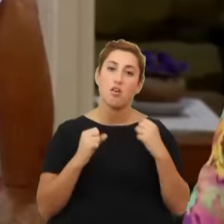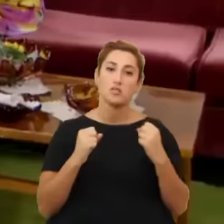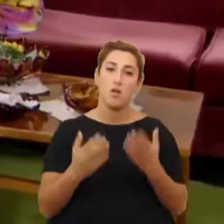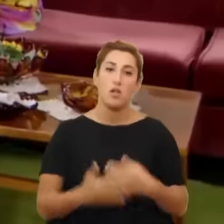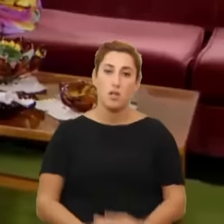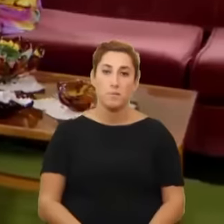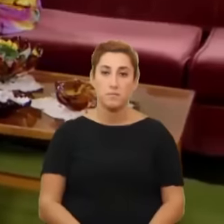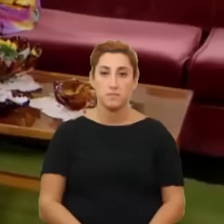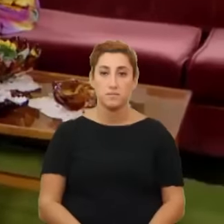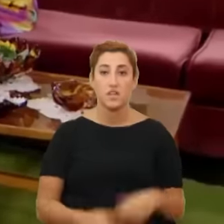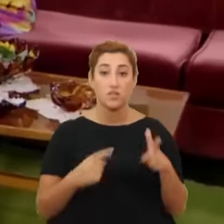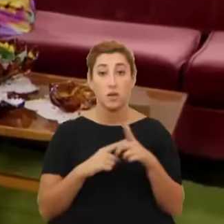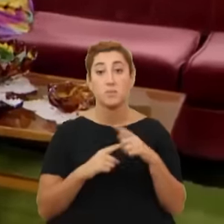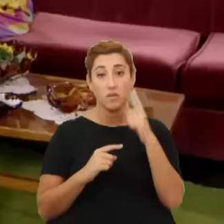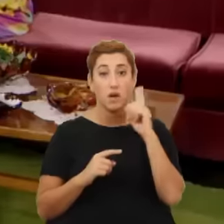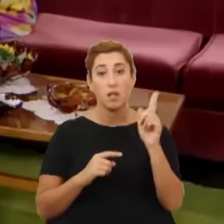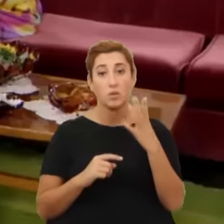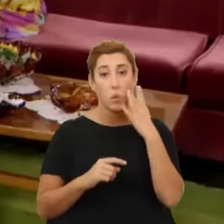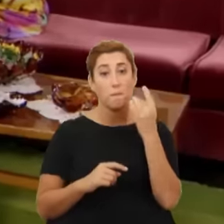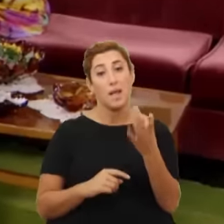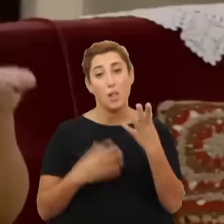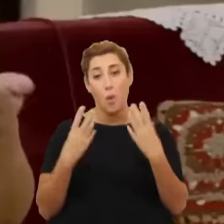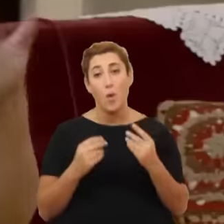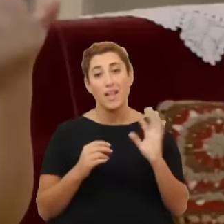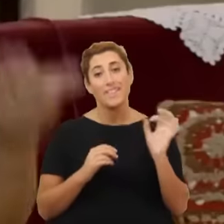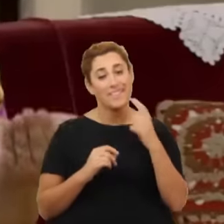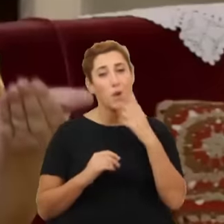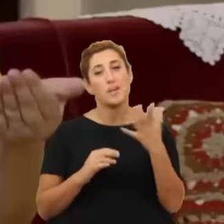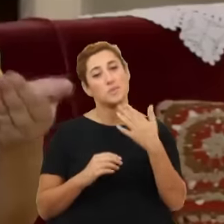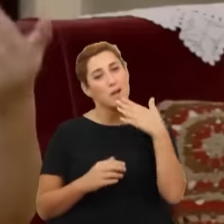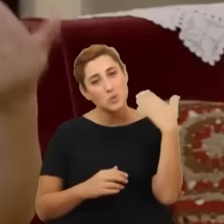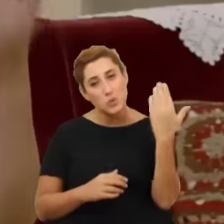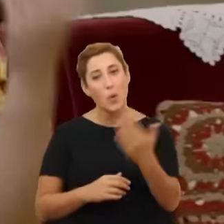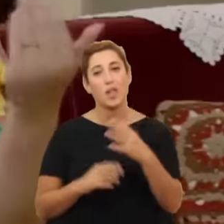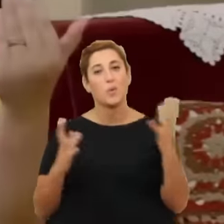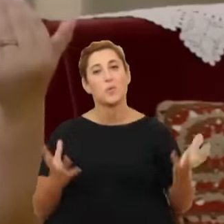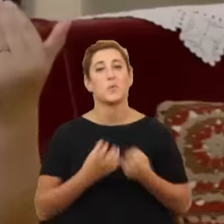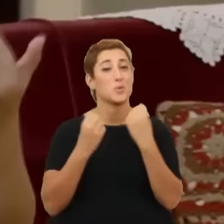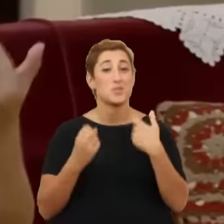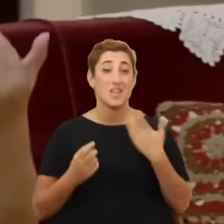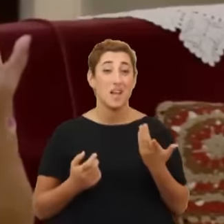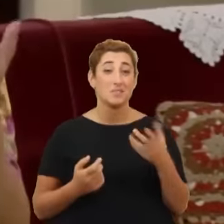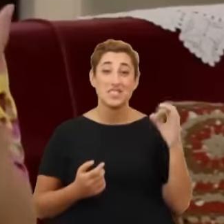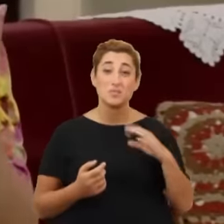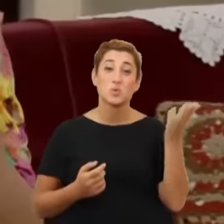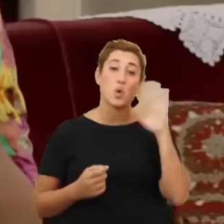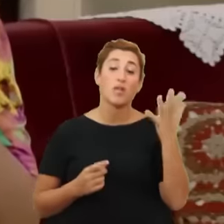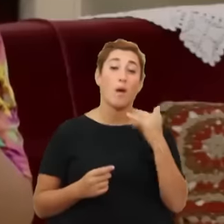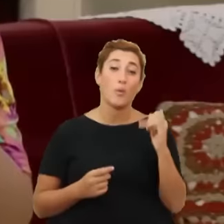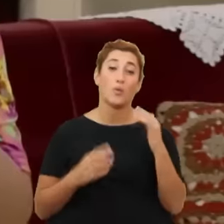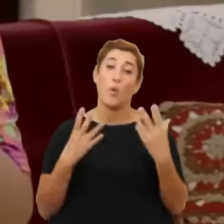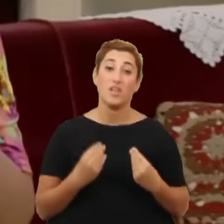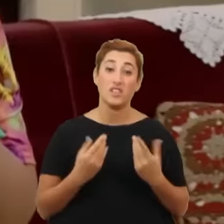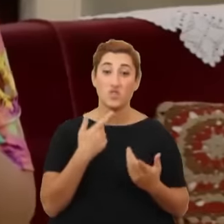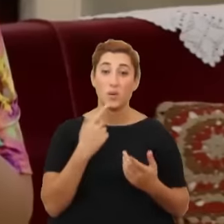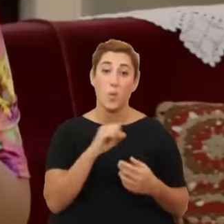sağlam. Evciğim bayağı belli oluyor. Yani diyor ki acaba söylesek de kurtulsak mı ya? Şimdi bak sonra daha kötü olur